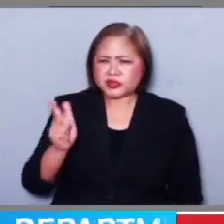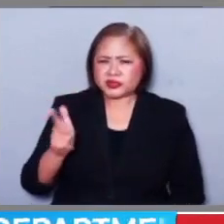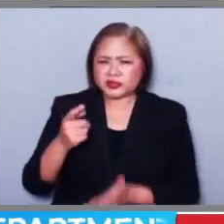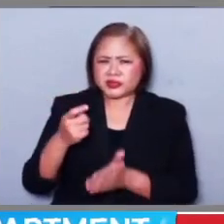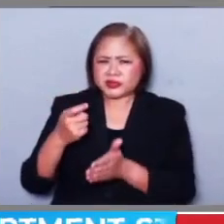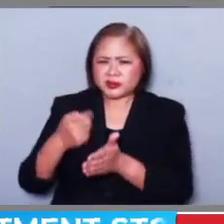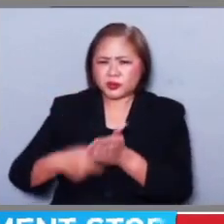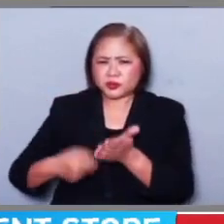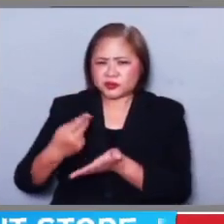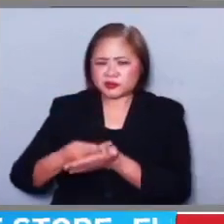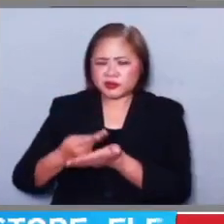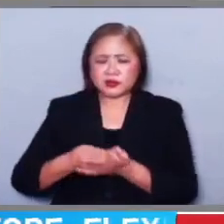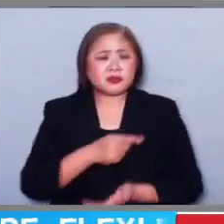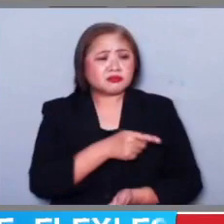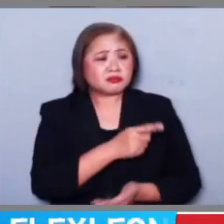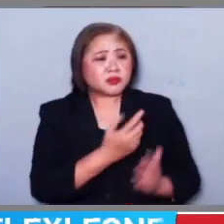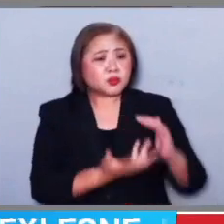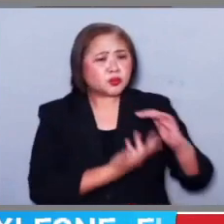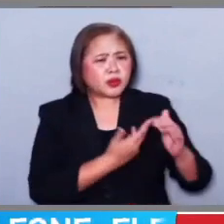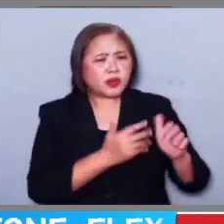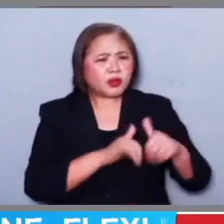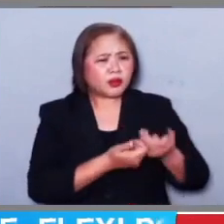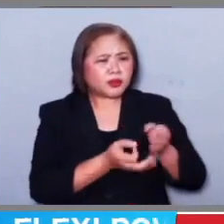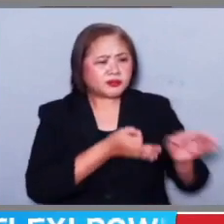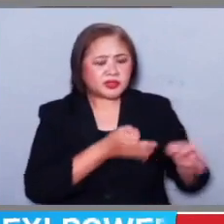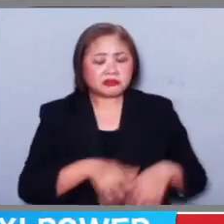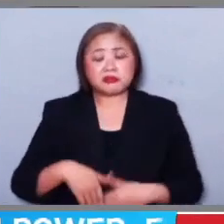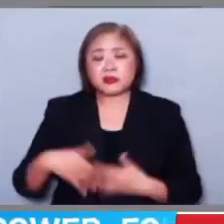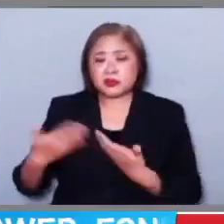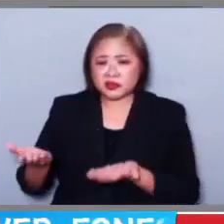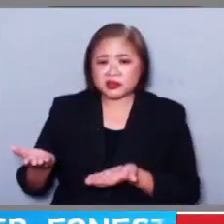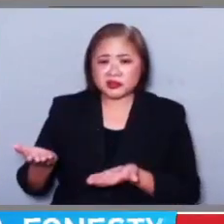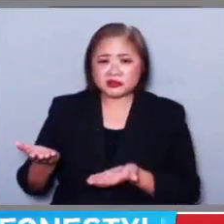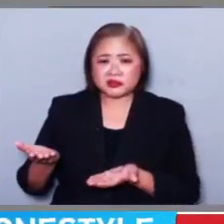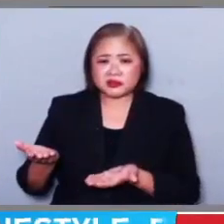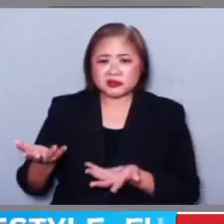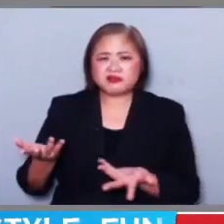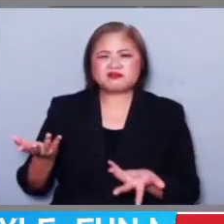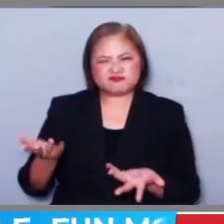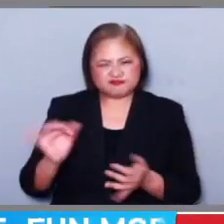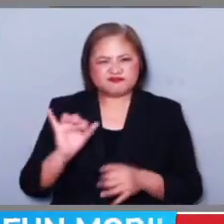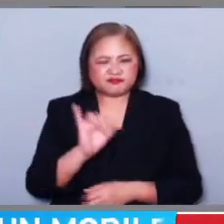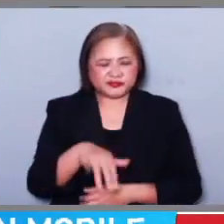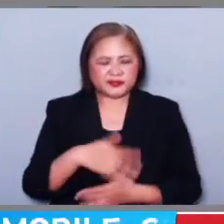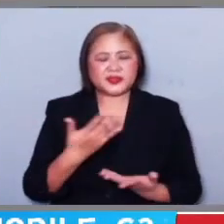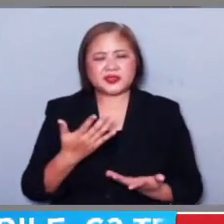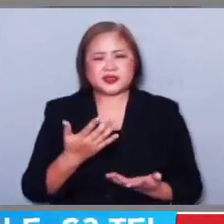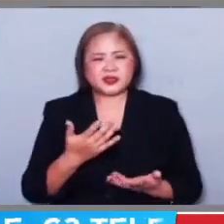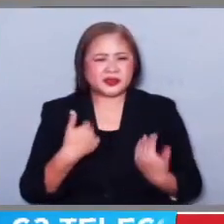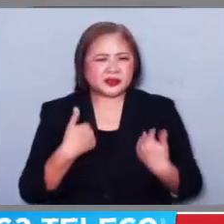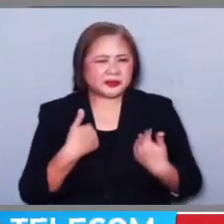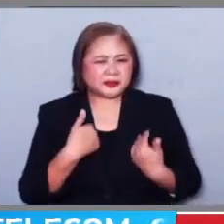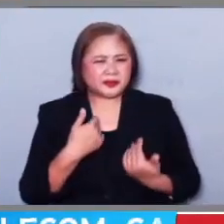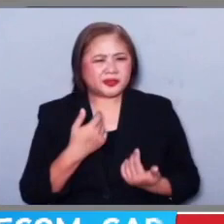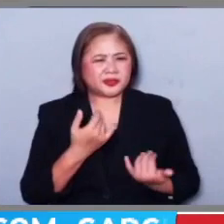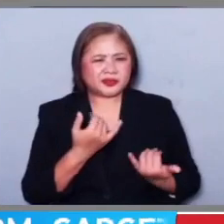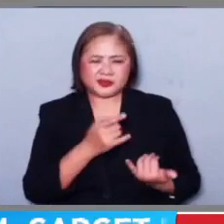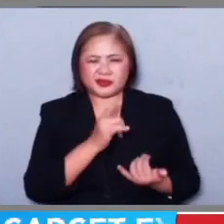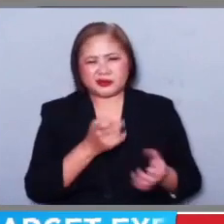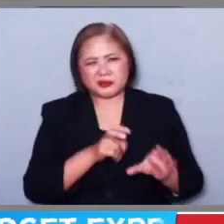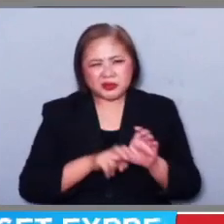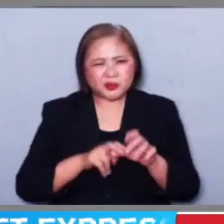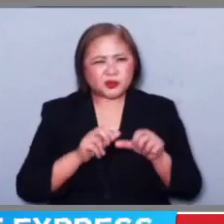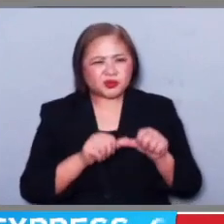ninyo? Anong paliwanag nyo sa kanila? Ayun nga, wala silang maano, talagang nga, sila sa presyo. Bigisa sila mikos, kunin ganun din